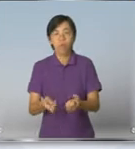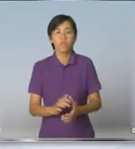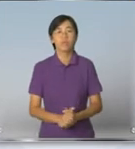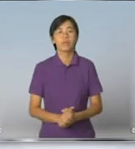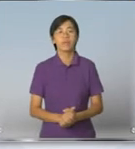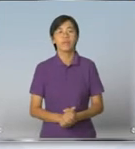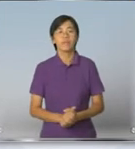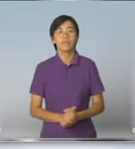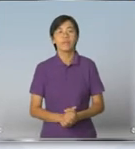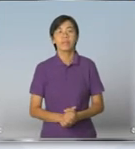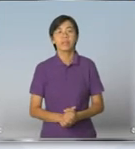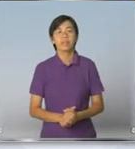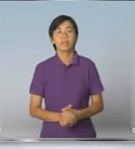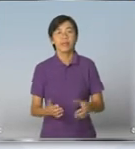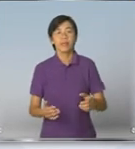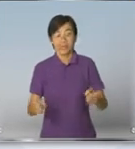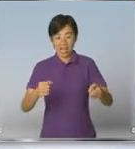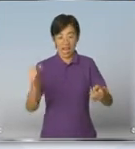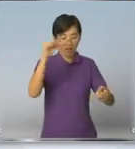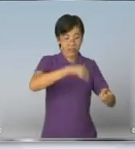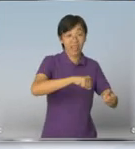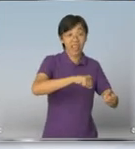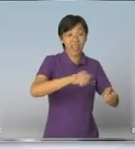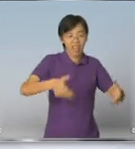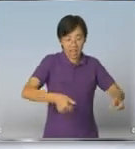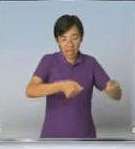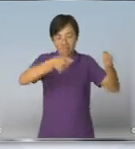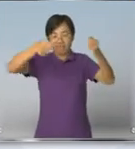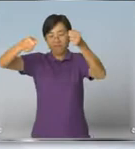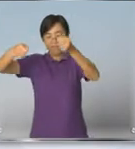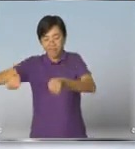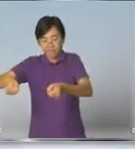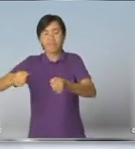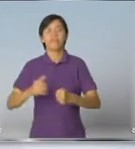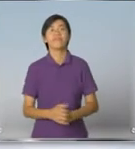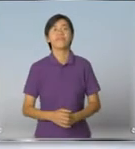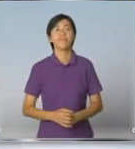ค่ะ นะคะแ บบขึ้นได้เลยไหมครับ ปิดเลยค่ะปิดเลย